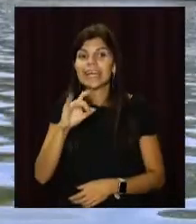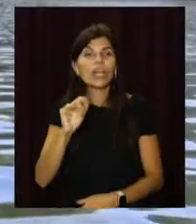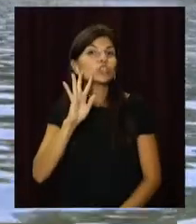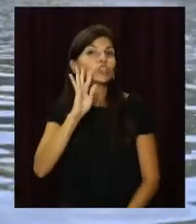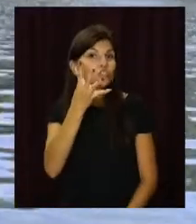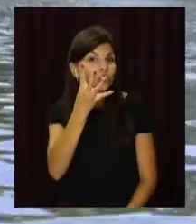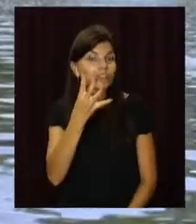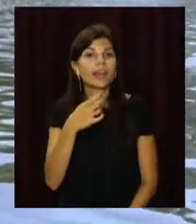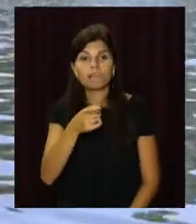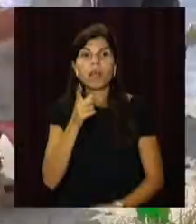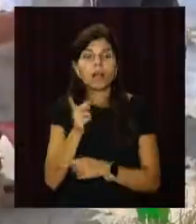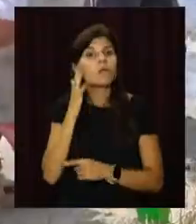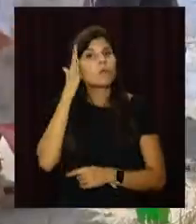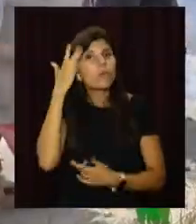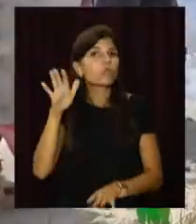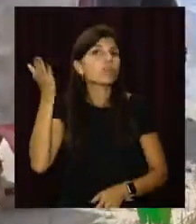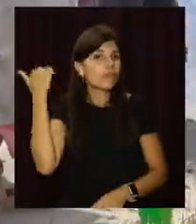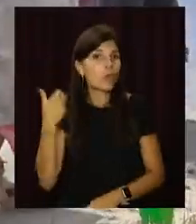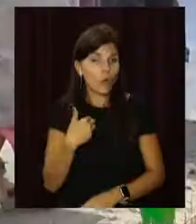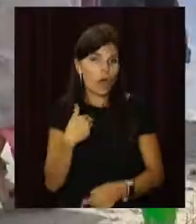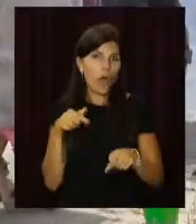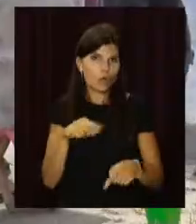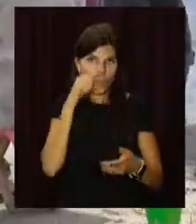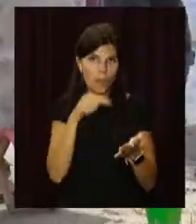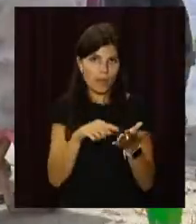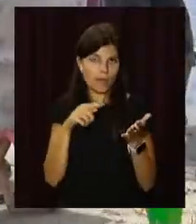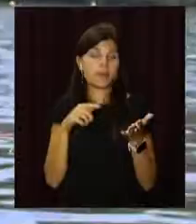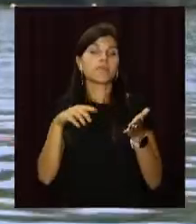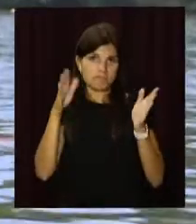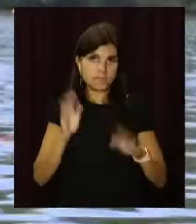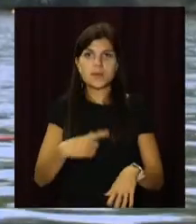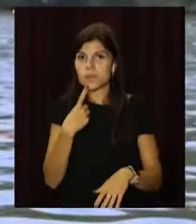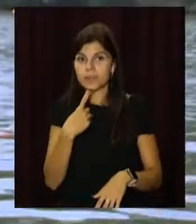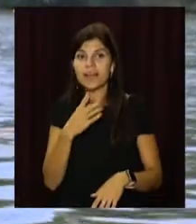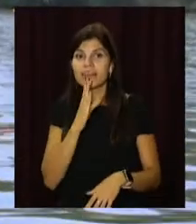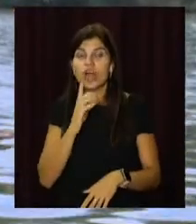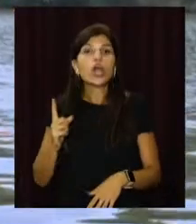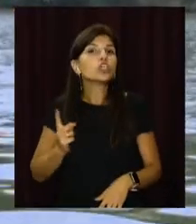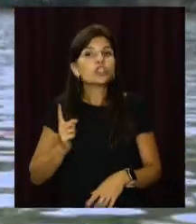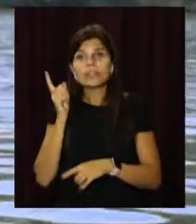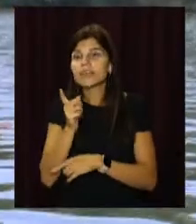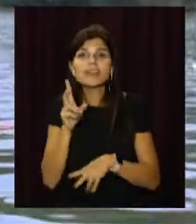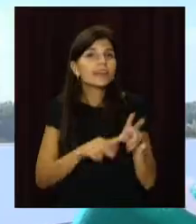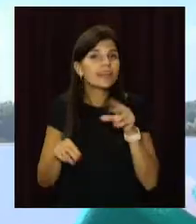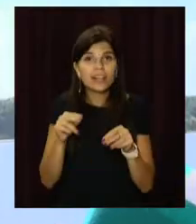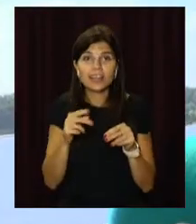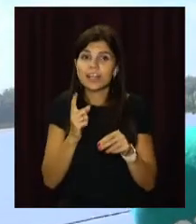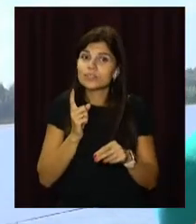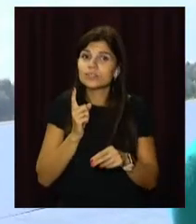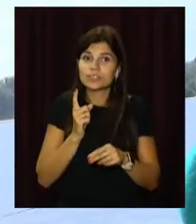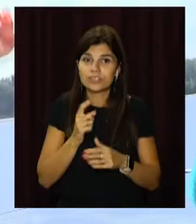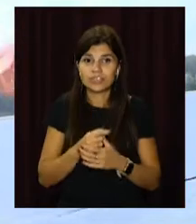донька мріяла порибалити вже давно. А тут така нагода. На свою вдачу на гачку дівчинка чекає. Та сподівання чи маленькі. Я